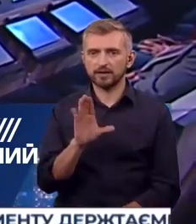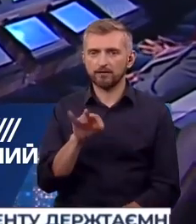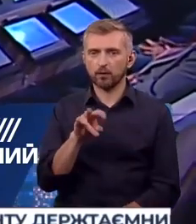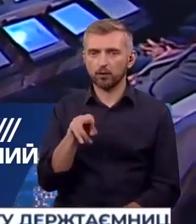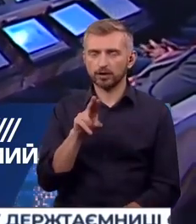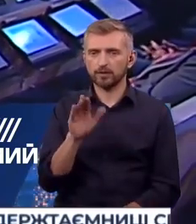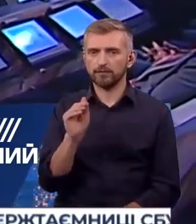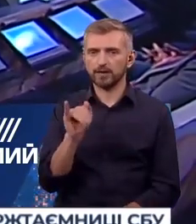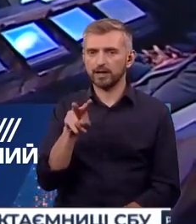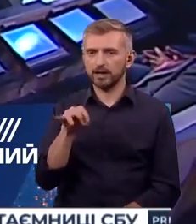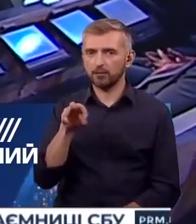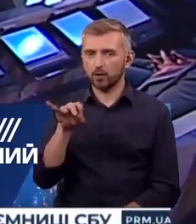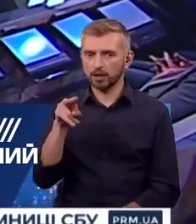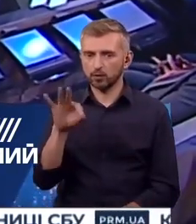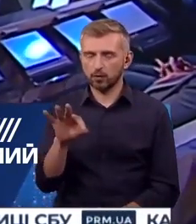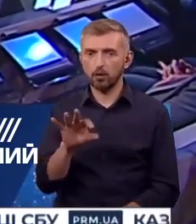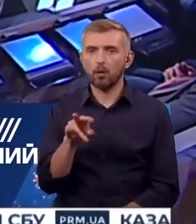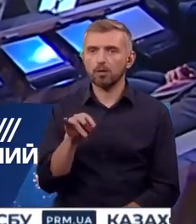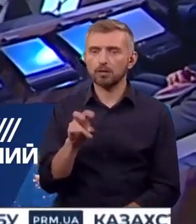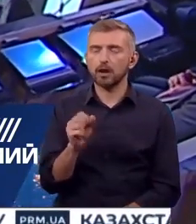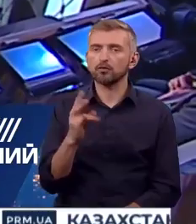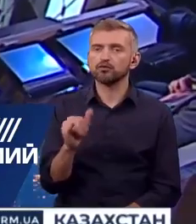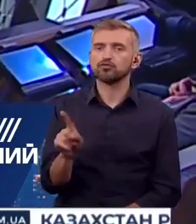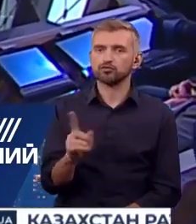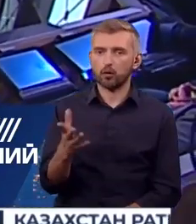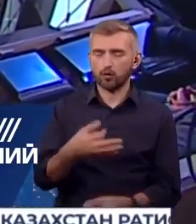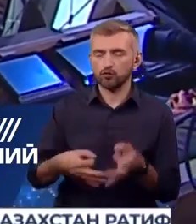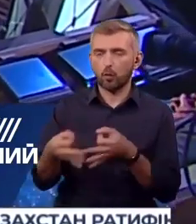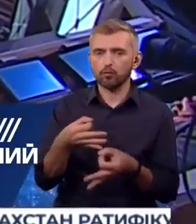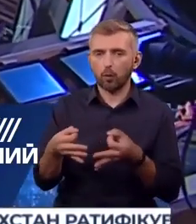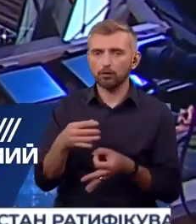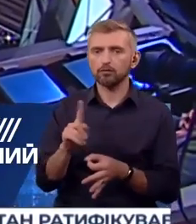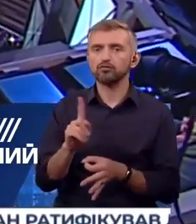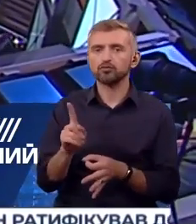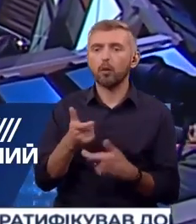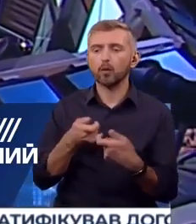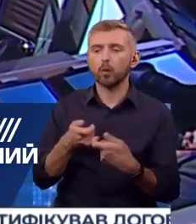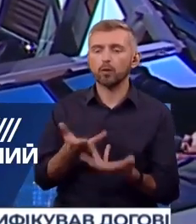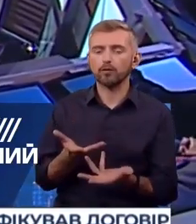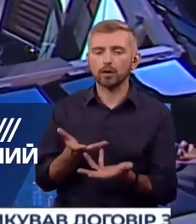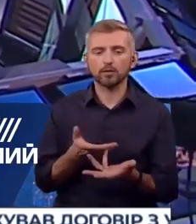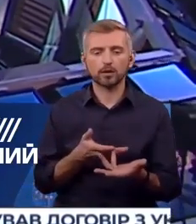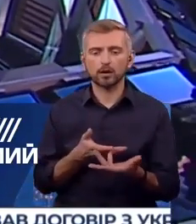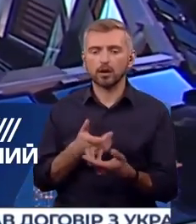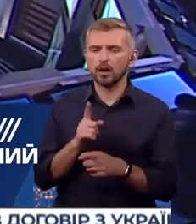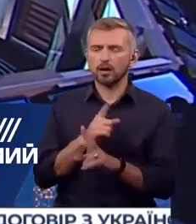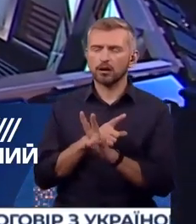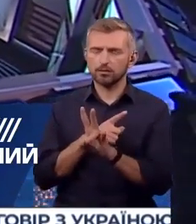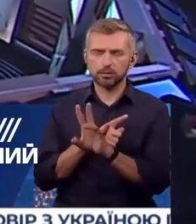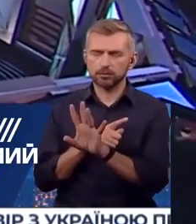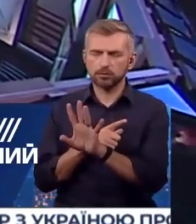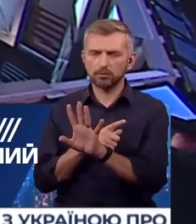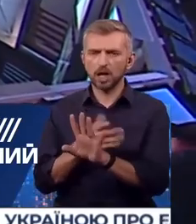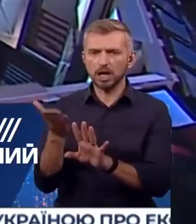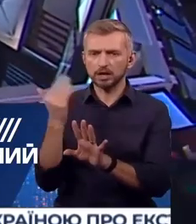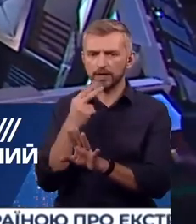Філімоненко. Так, Олена, ну і що, ну? Обговорював, і що він обговорював? Обговорював. Хвилиночку, одну хвилинку,